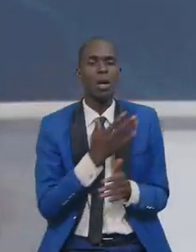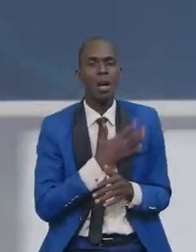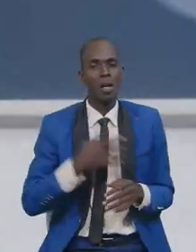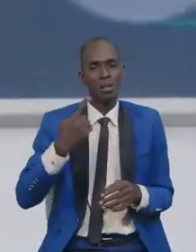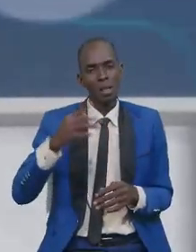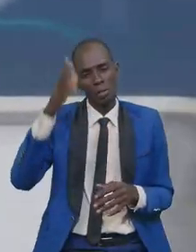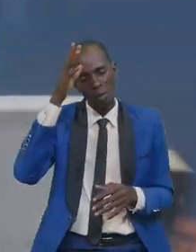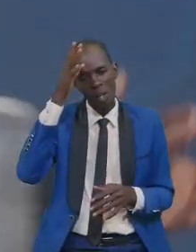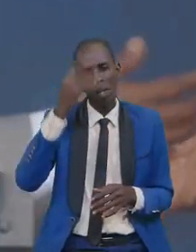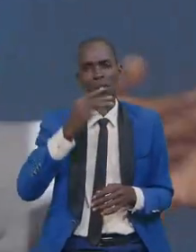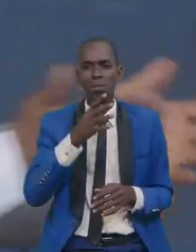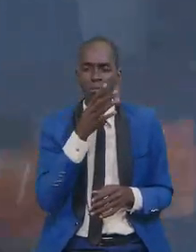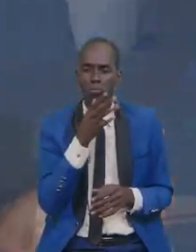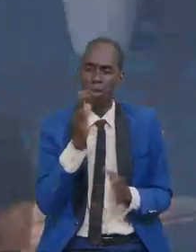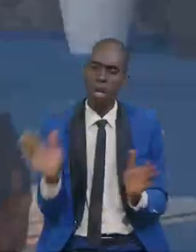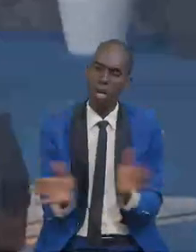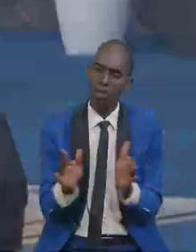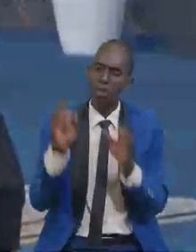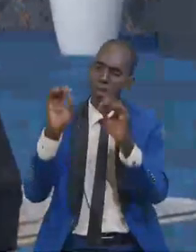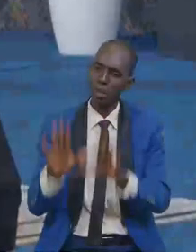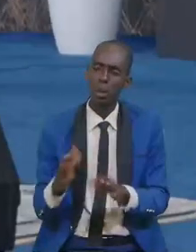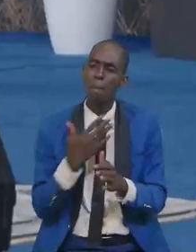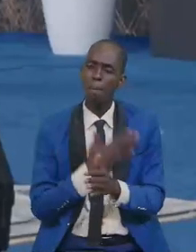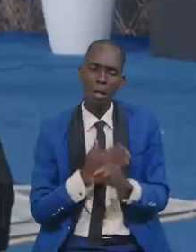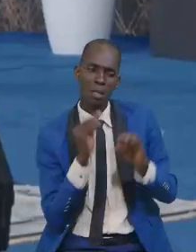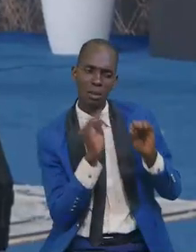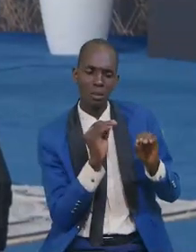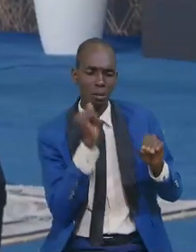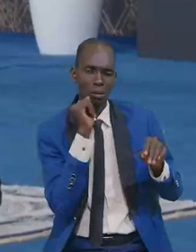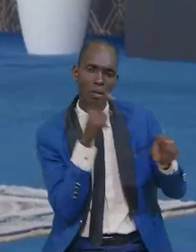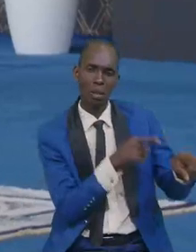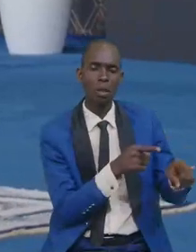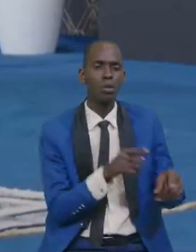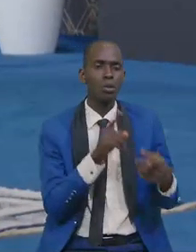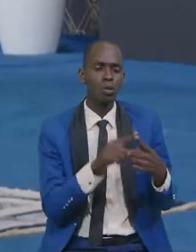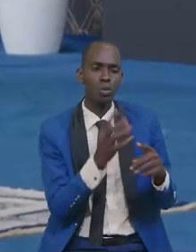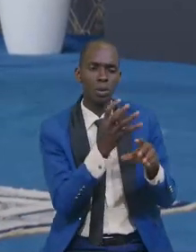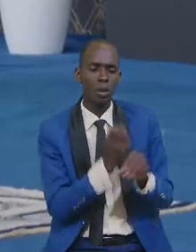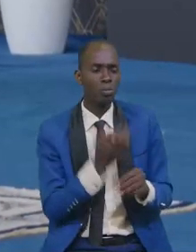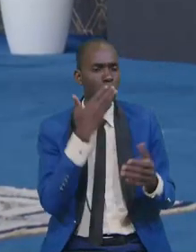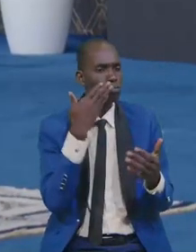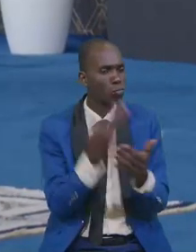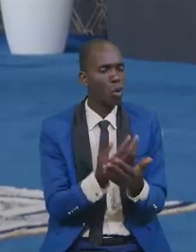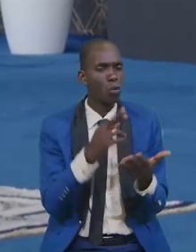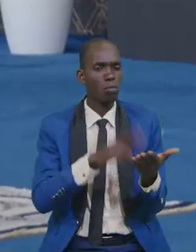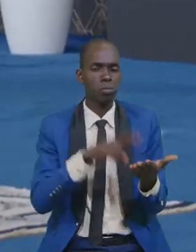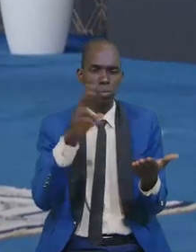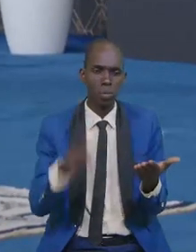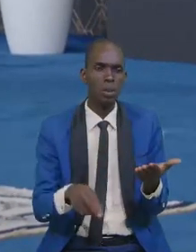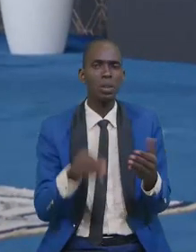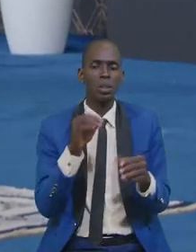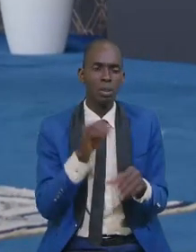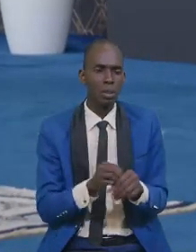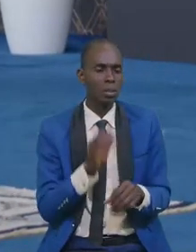le père ou la mère t'a recruté pour être son répétiteur. Pour qu'elle réussisse